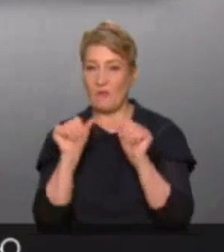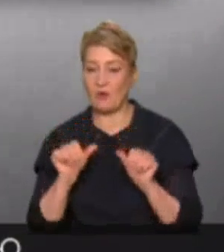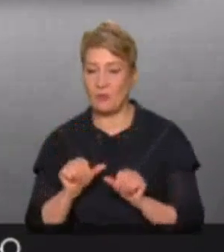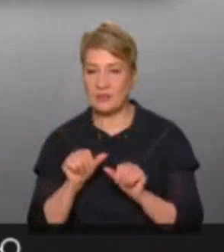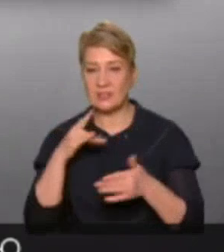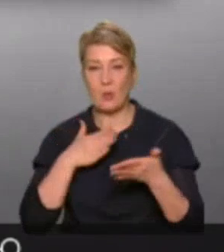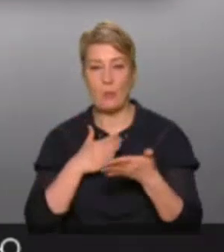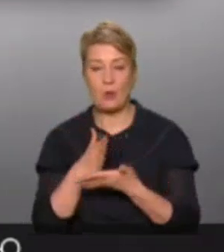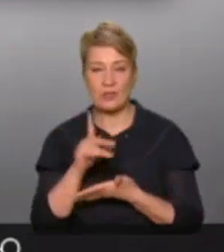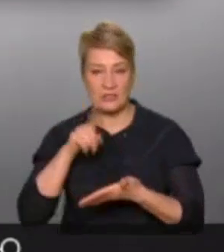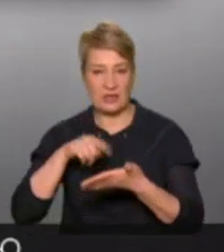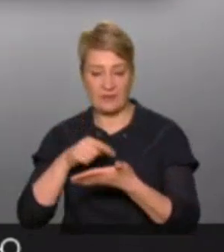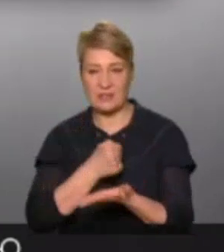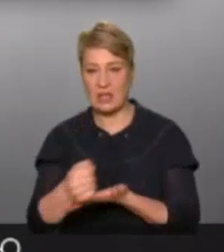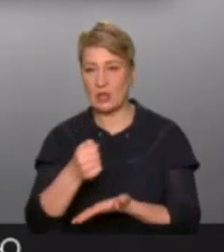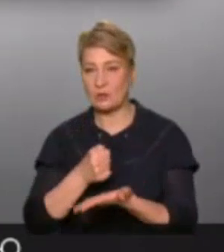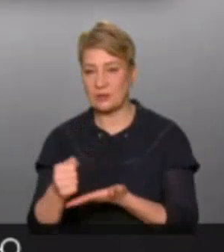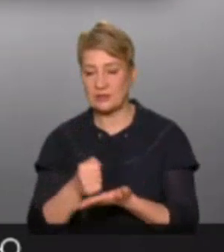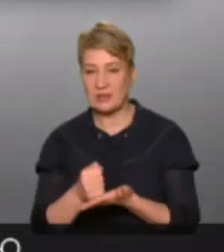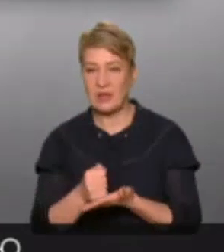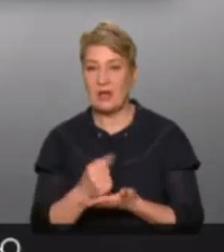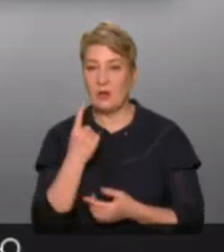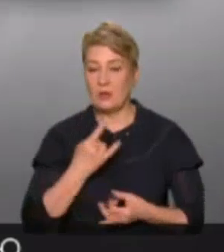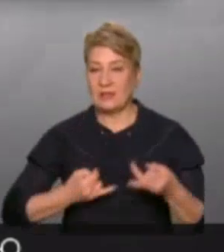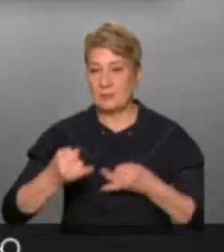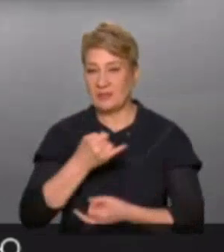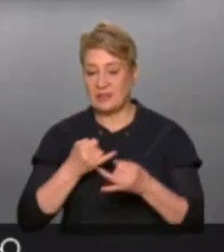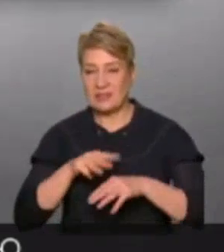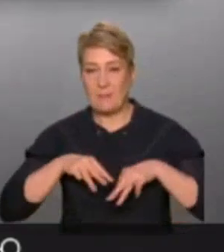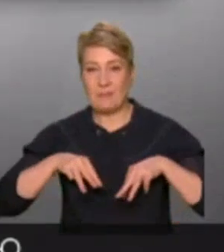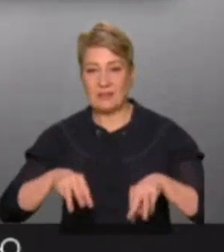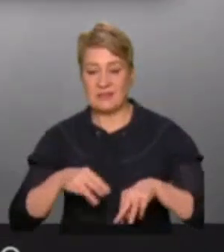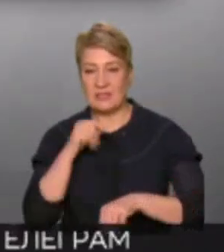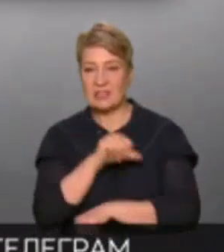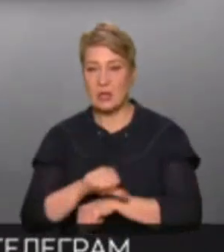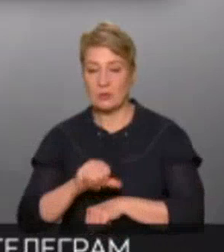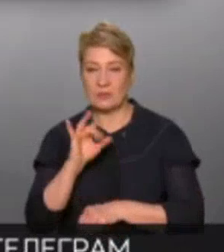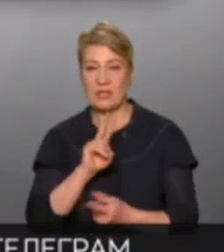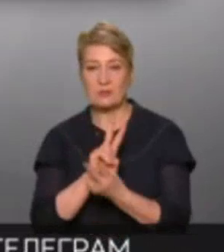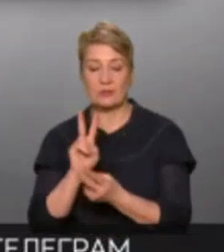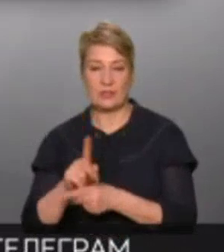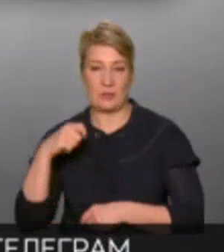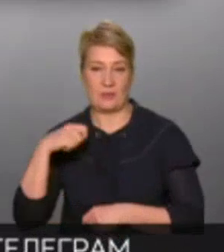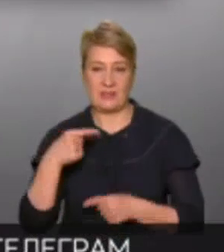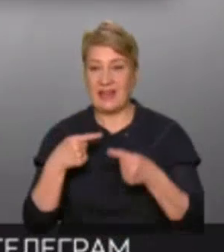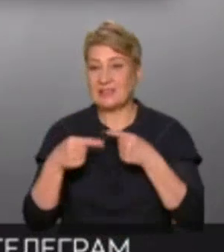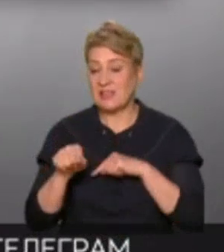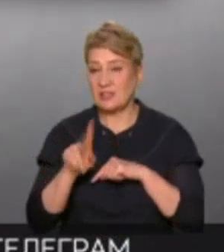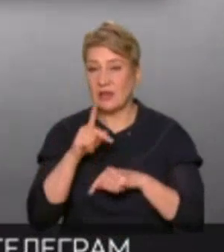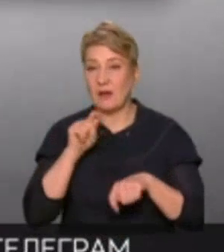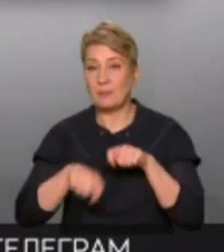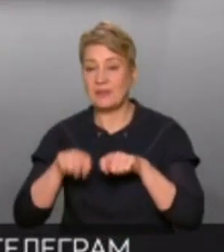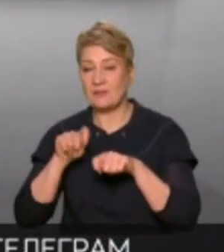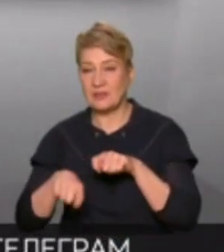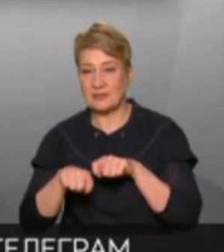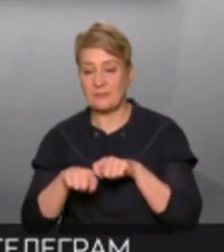до кандидата на підставі однієї-двох співбесід з міністром закордонних справ і зустрічі з президентом. Зрештою, як і перевірка знань та